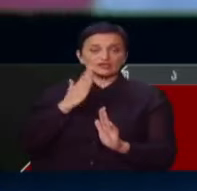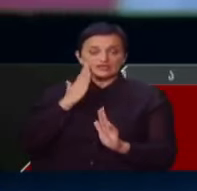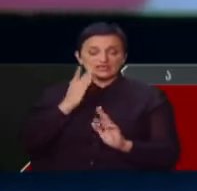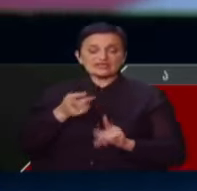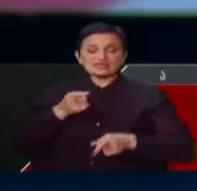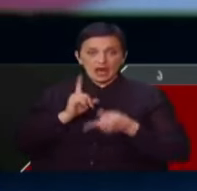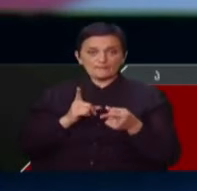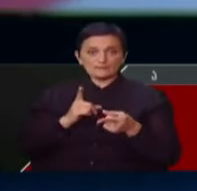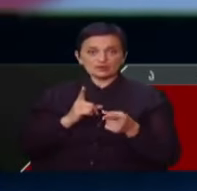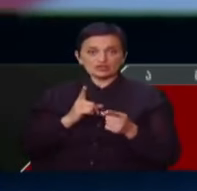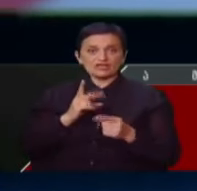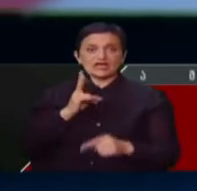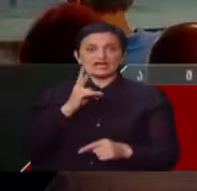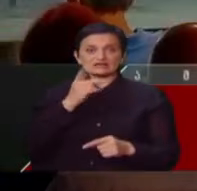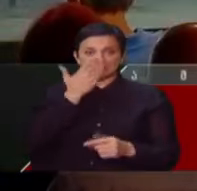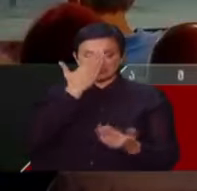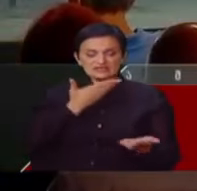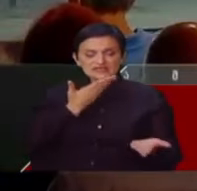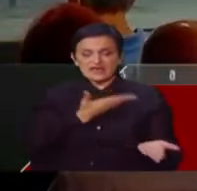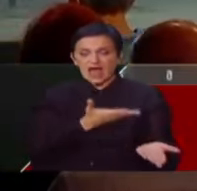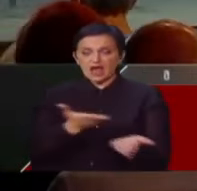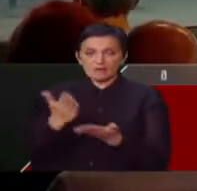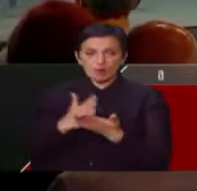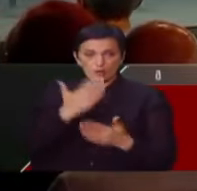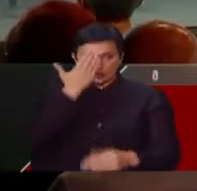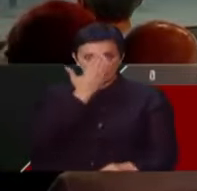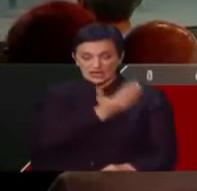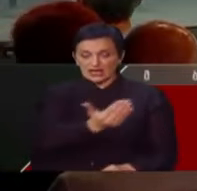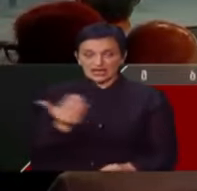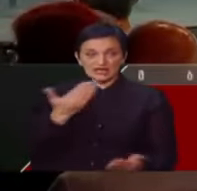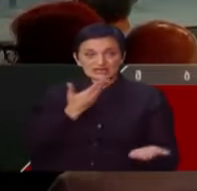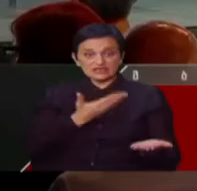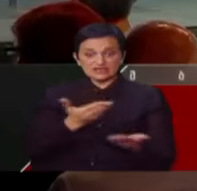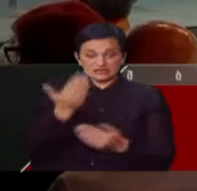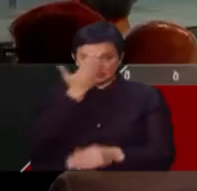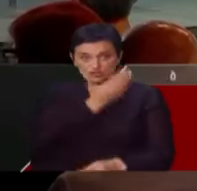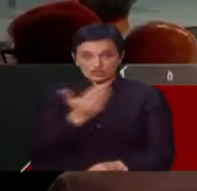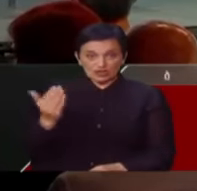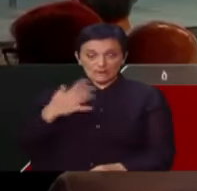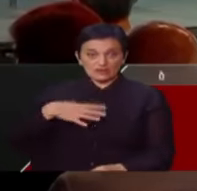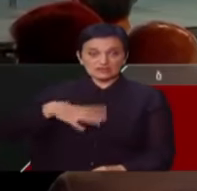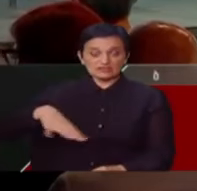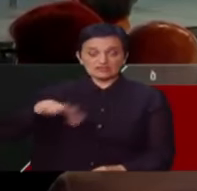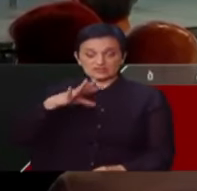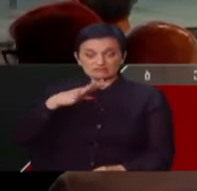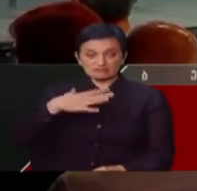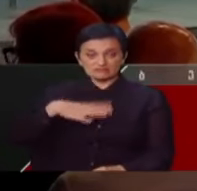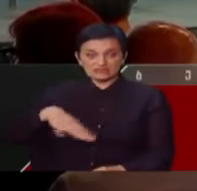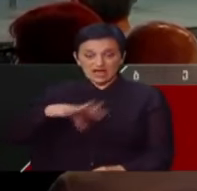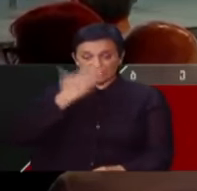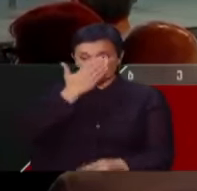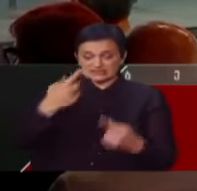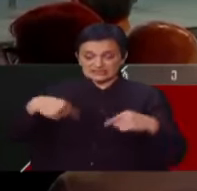ნამდვილად რეფერენდუმი. და ამ რეფერენდუმში საქართველოს საზოგადოება არის ერთი